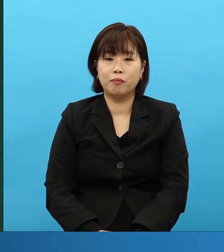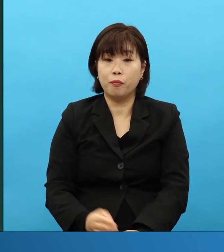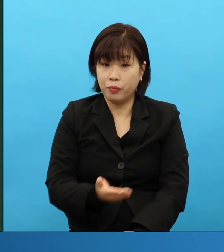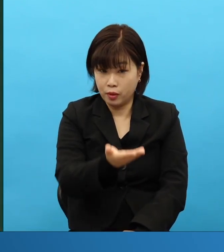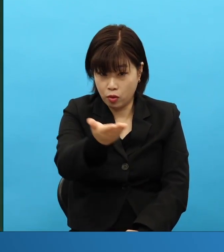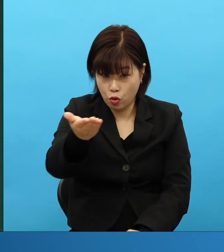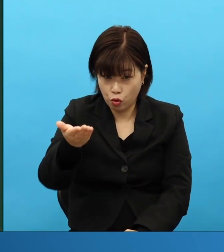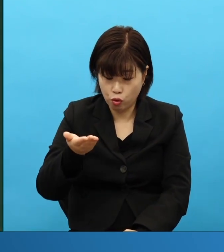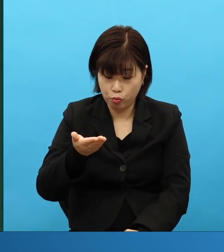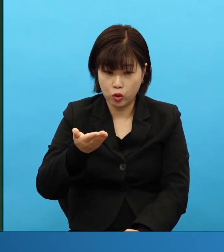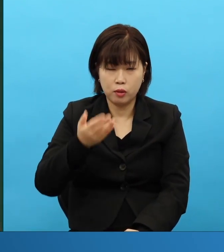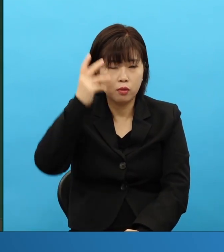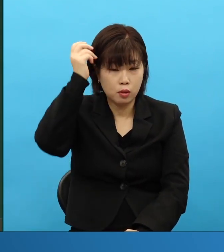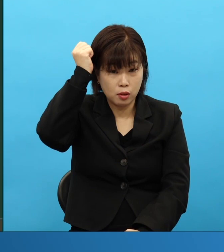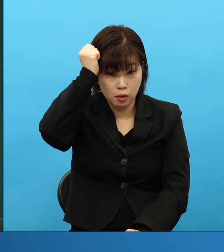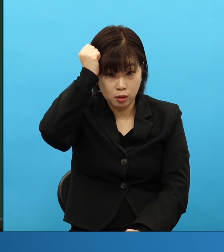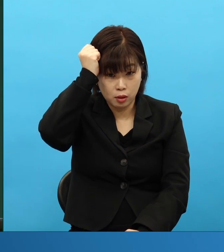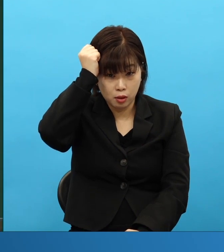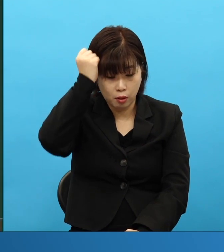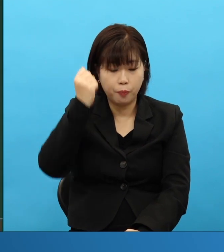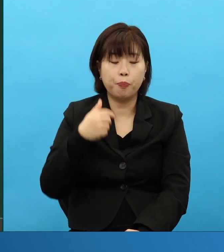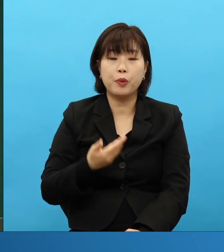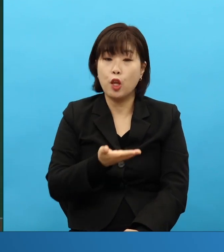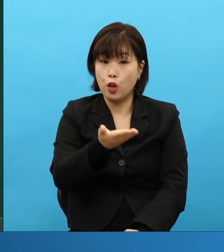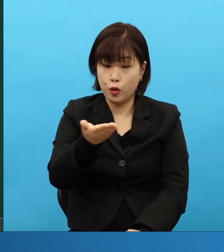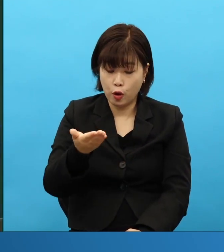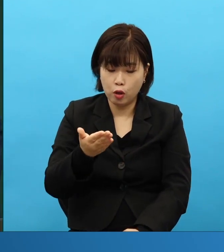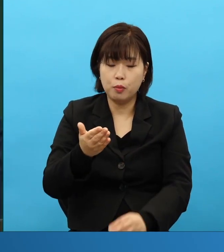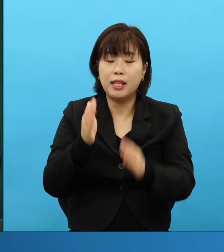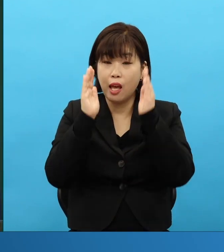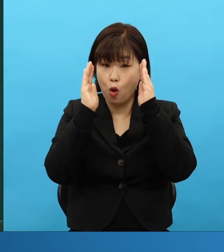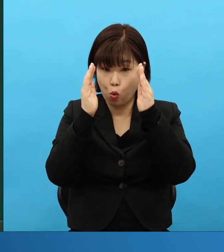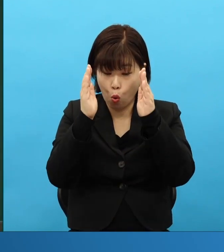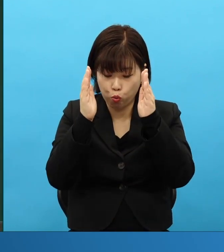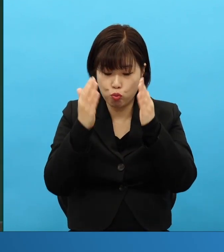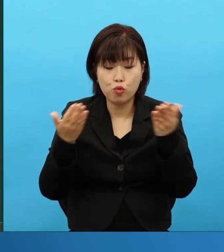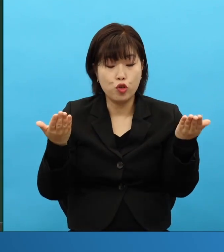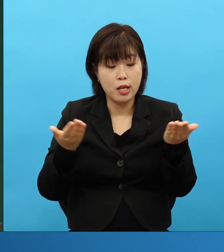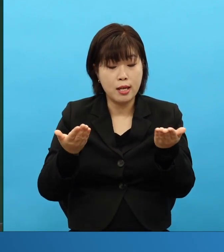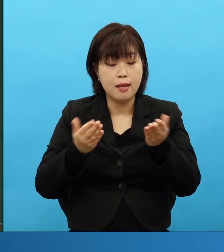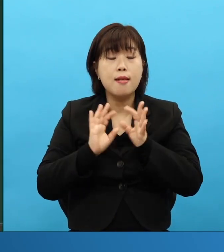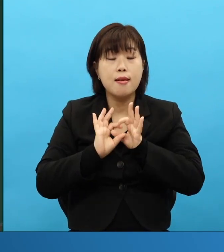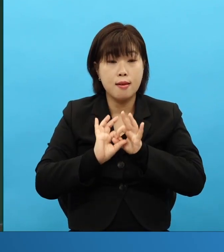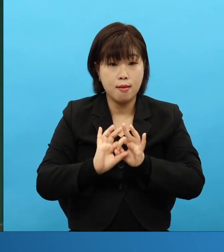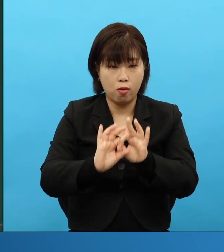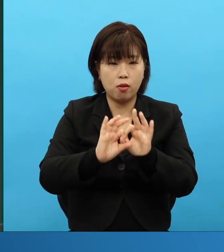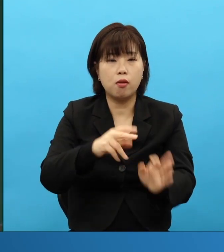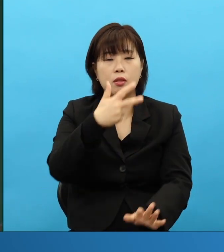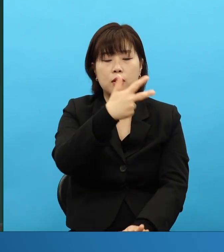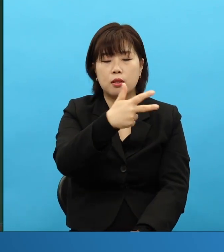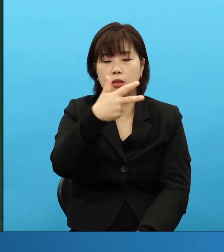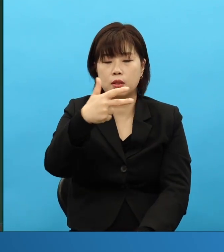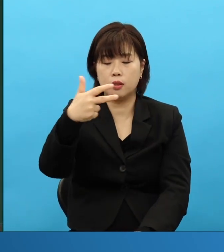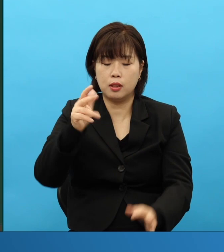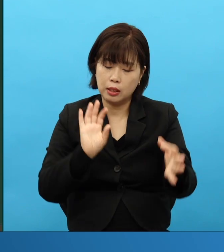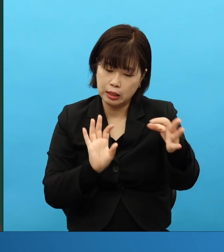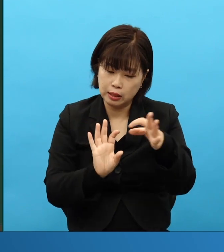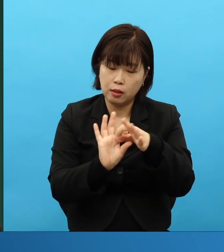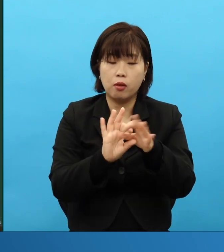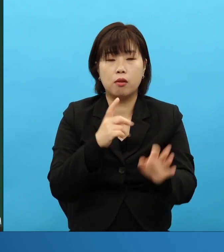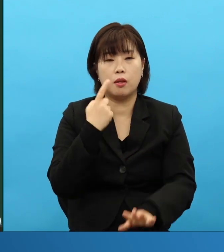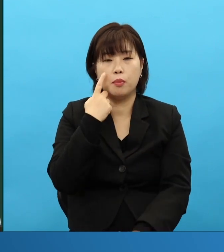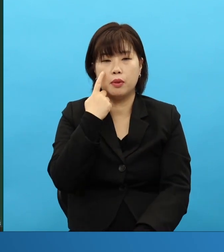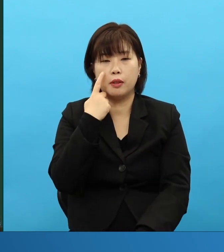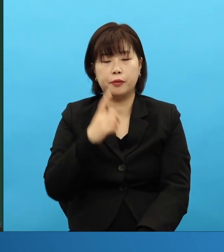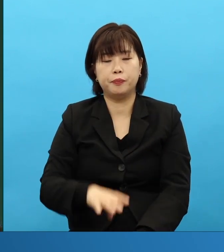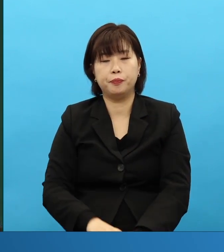업에다가 업이란 말은 학업, 직업, 산업 다 포함됩니다. And so when I say this, I'm talking about your occupation. When I say occupation,